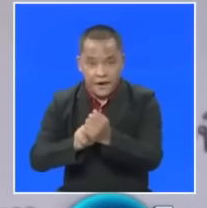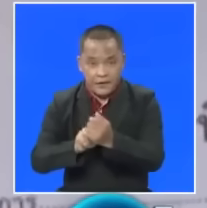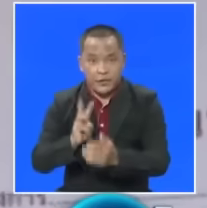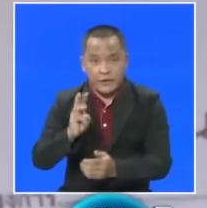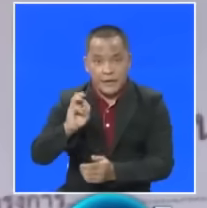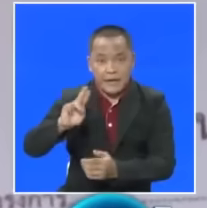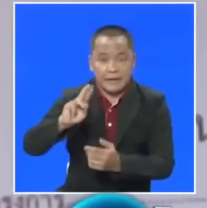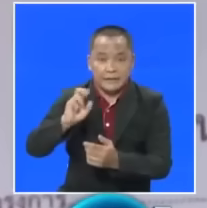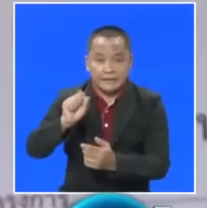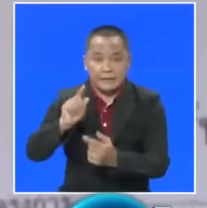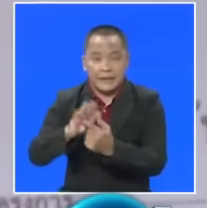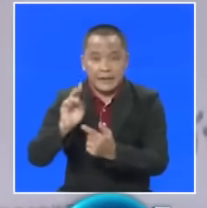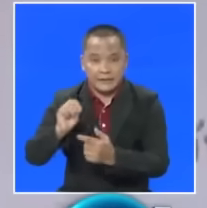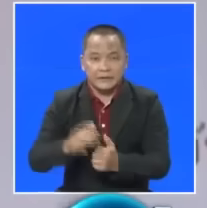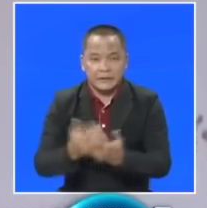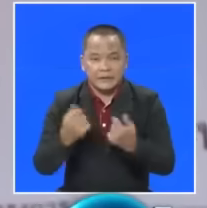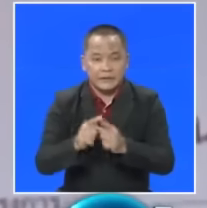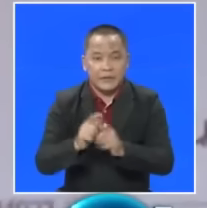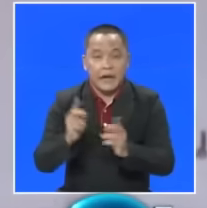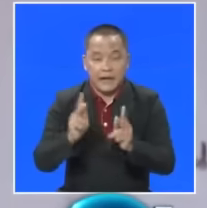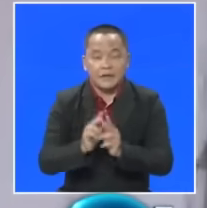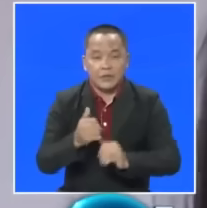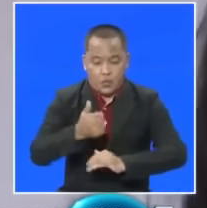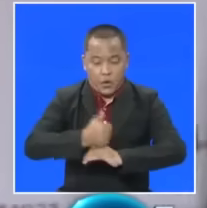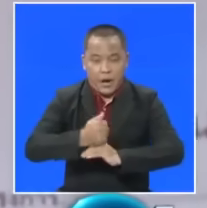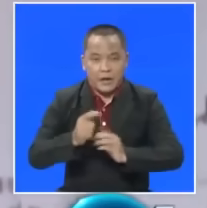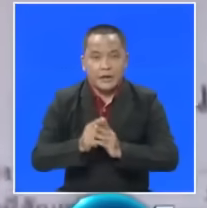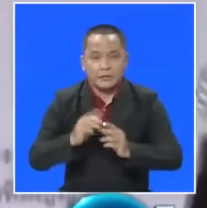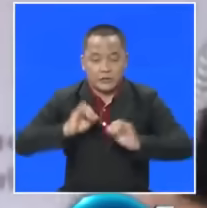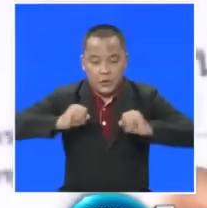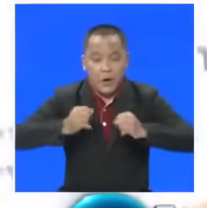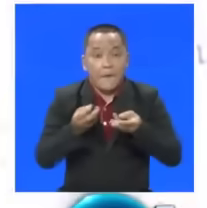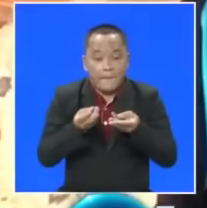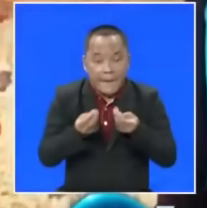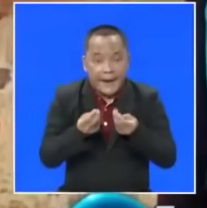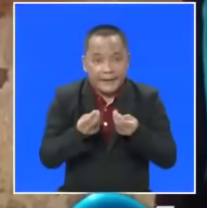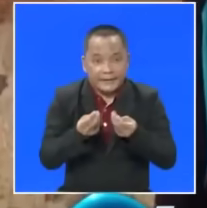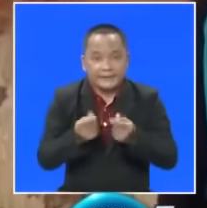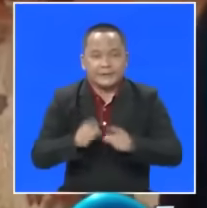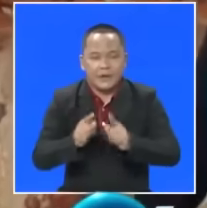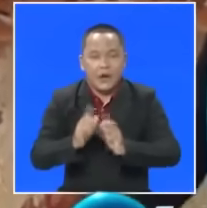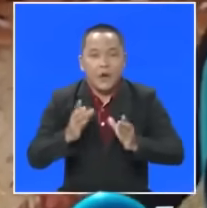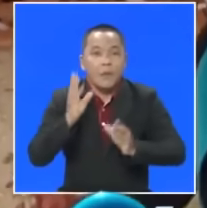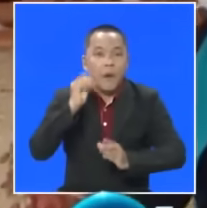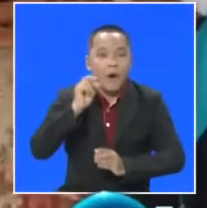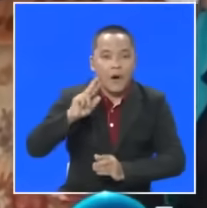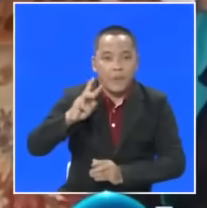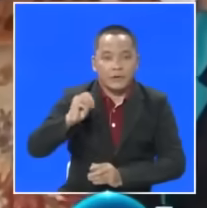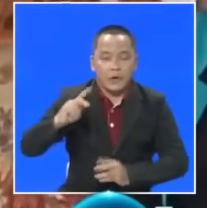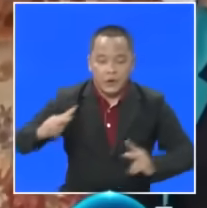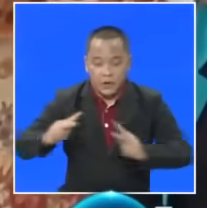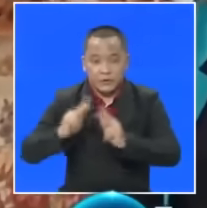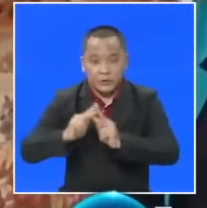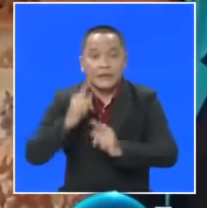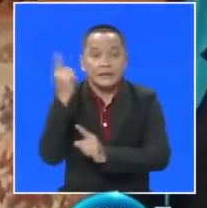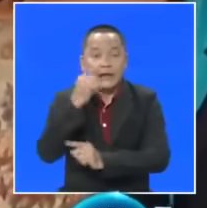วีรศักดิ์หวังสุภกิจโกศลหรือกำนันป้อเสียเจ้าของโรงแป้งมันเอี่ยมเฮงพ่อของรัฐมนตรีว่าการก